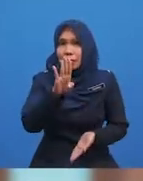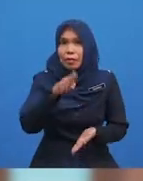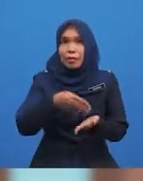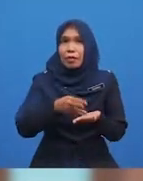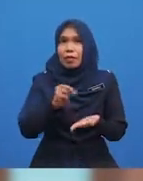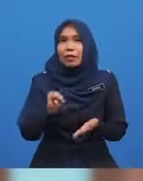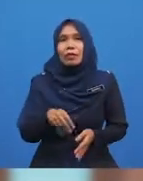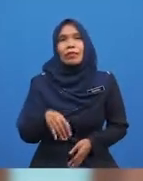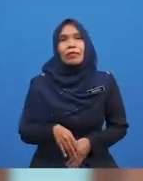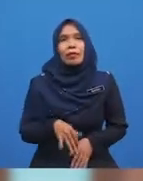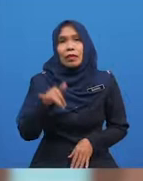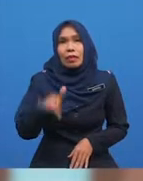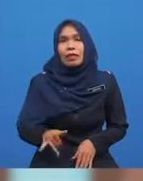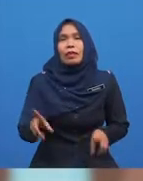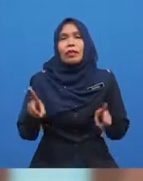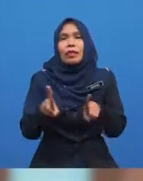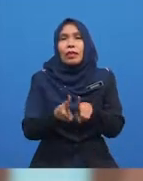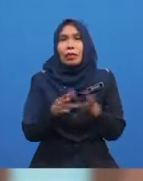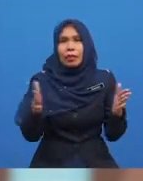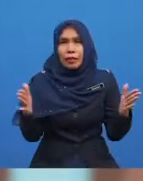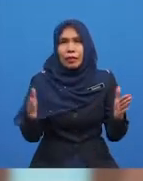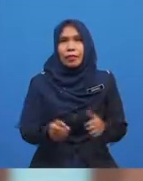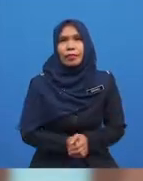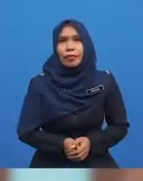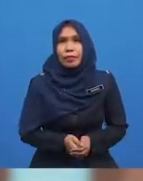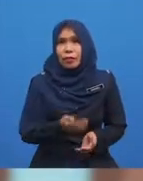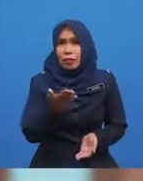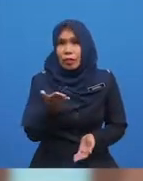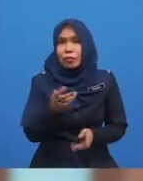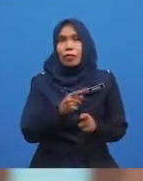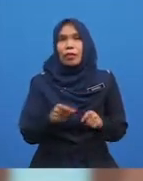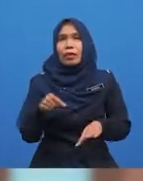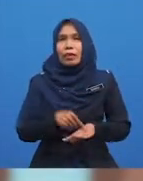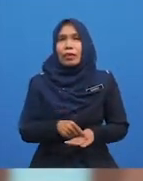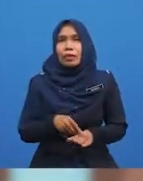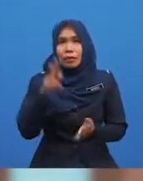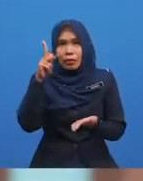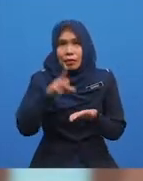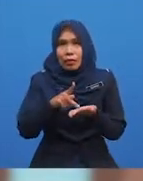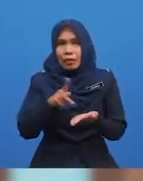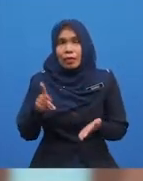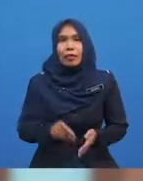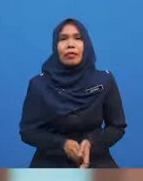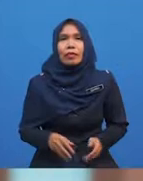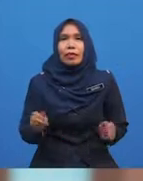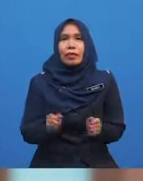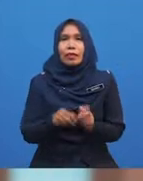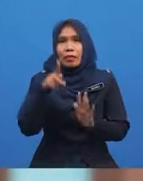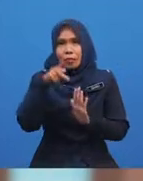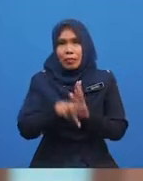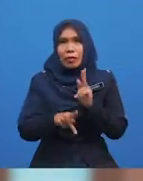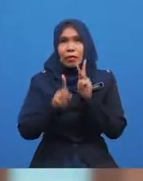bahagian yang sama besar dan kamu telah diperkenalkan dengan perkataan suku.